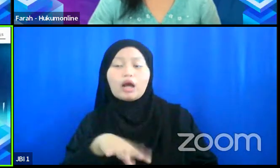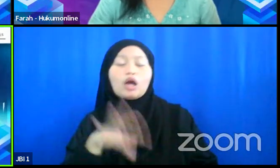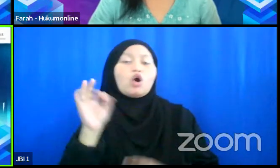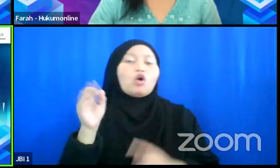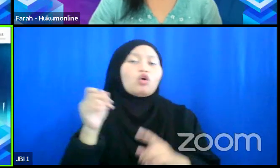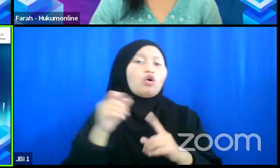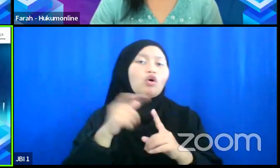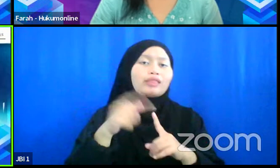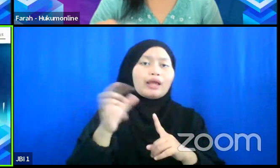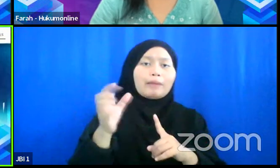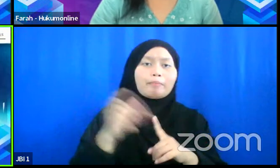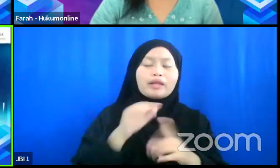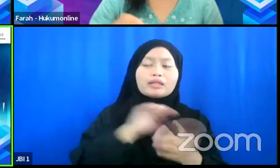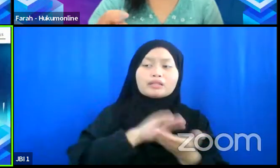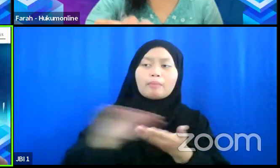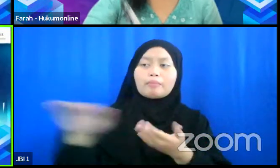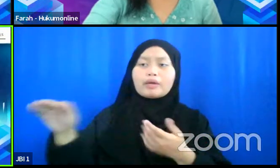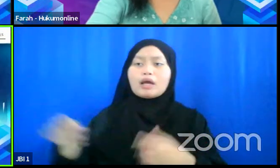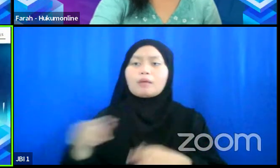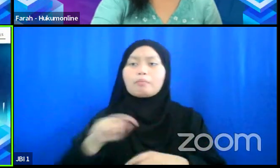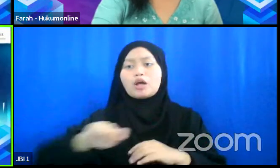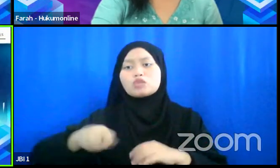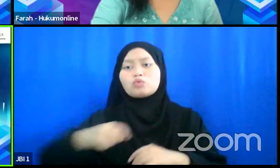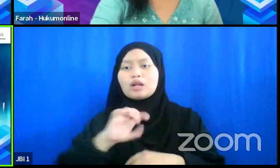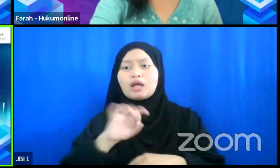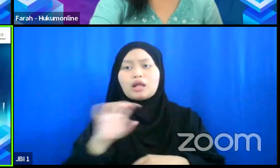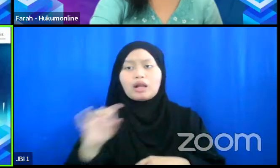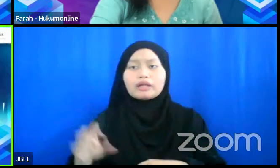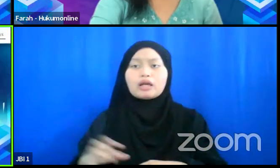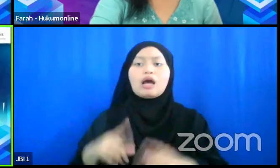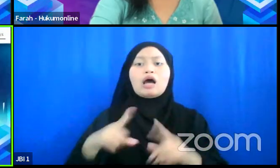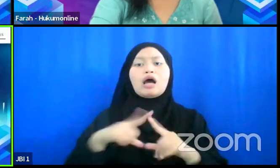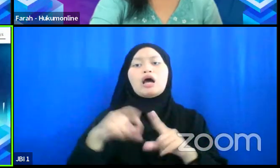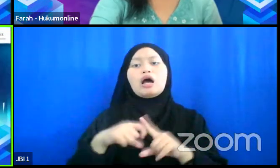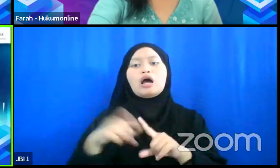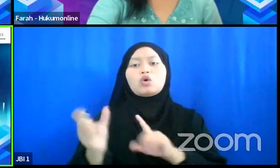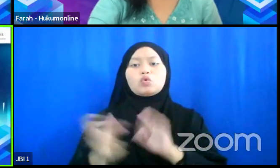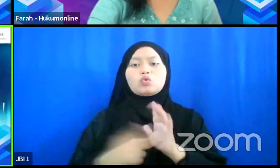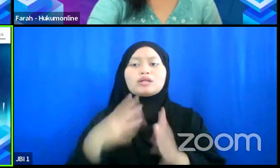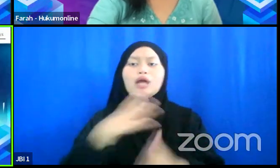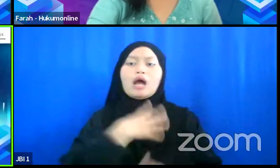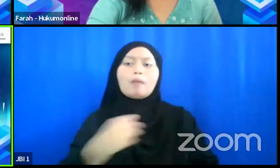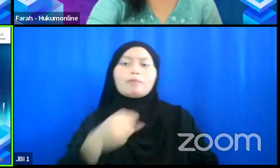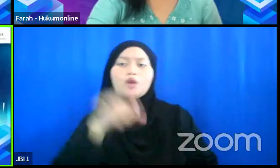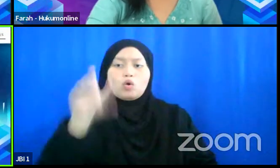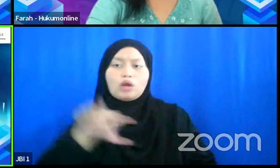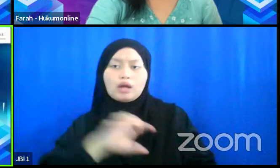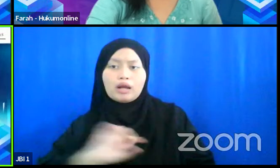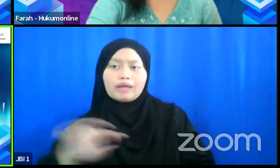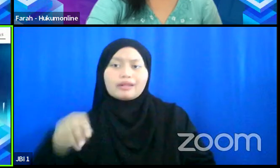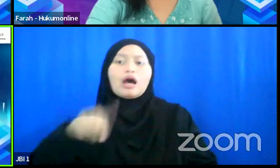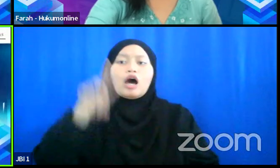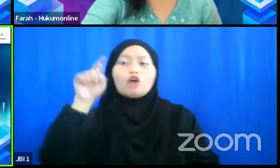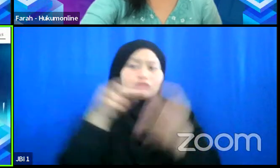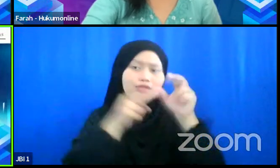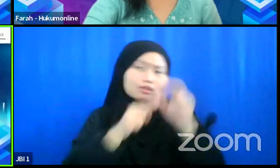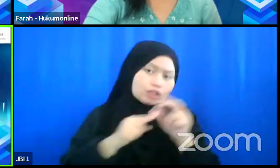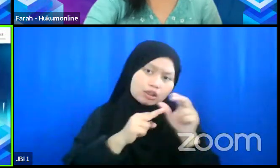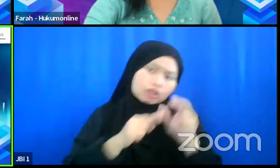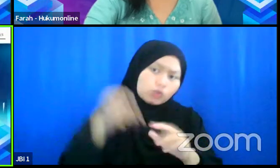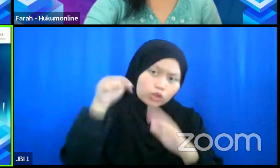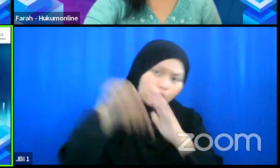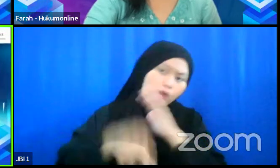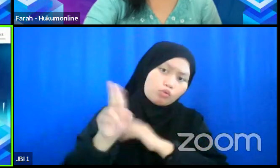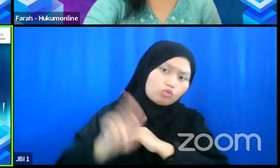disampaikan password pada akhirnya terjadi account recovery jadi Ini mesti dilihat di telaah kasus ini seperti apa tidak bisa secara